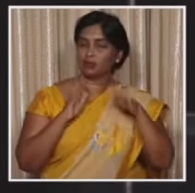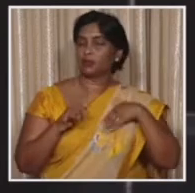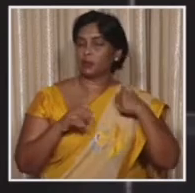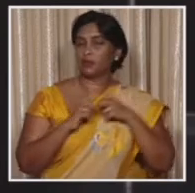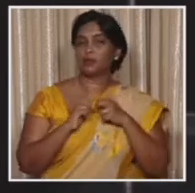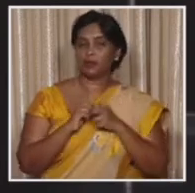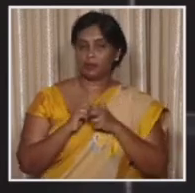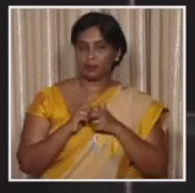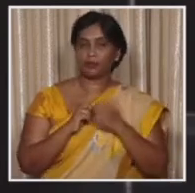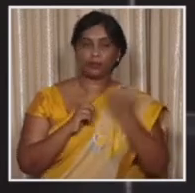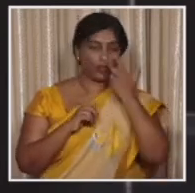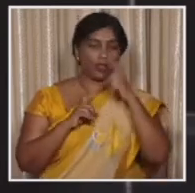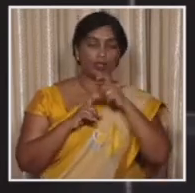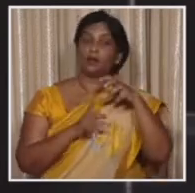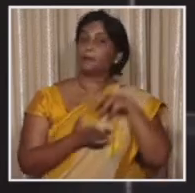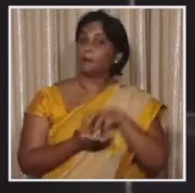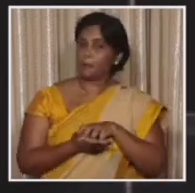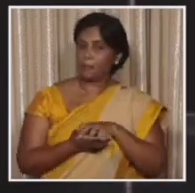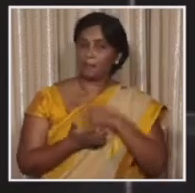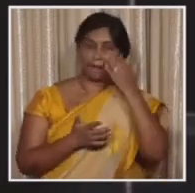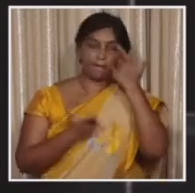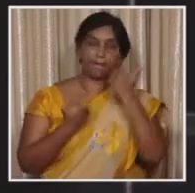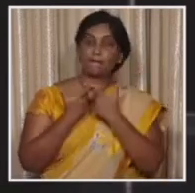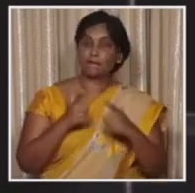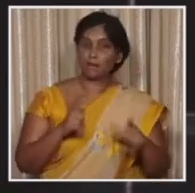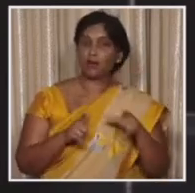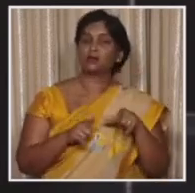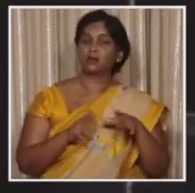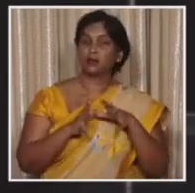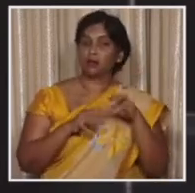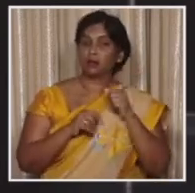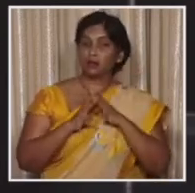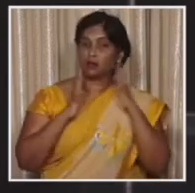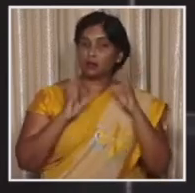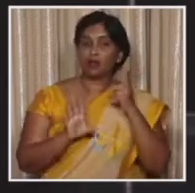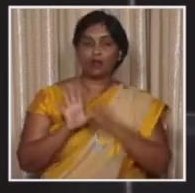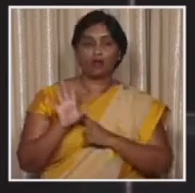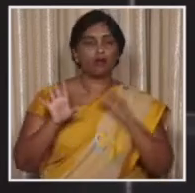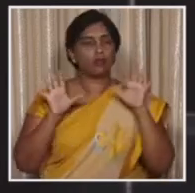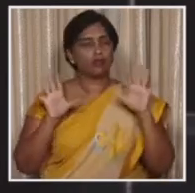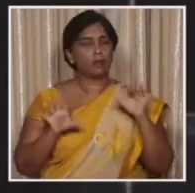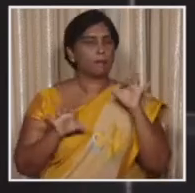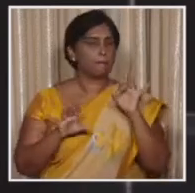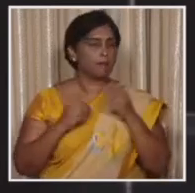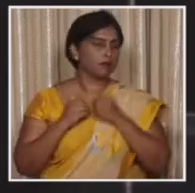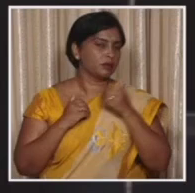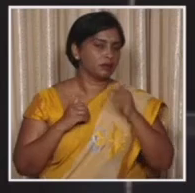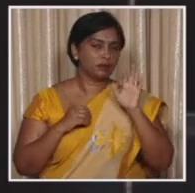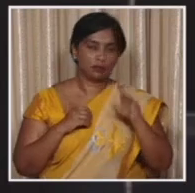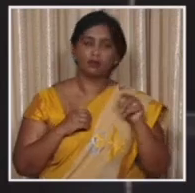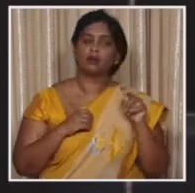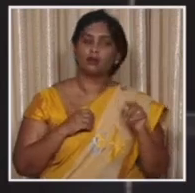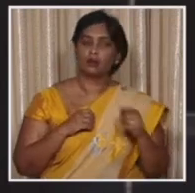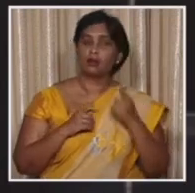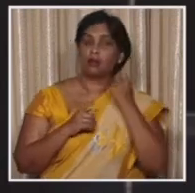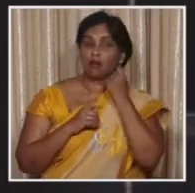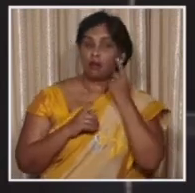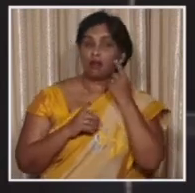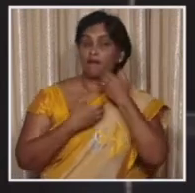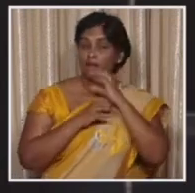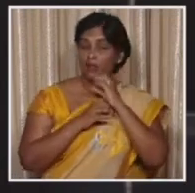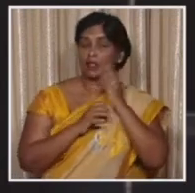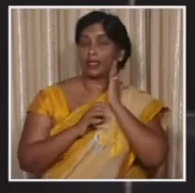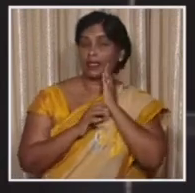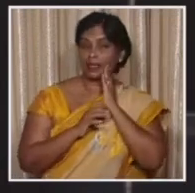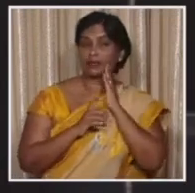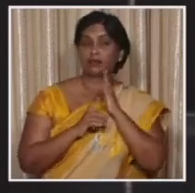මෙය. කළුතර දිස්ත්‍රික්කයේ ද්‍රවිඩ මාධ්‍ය පාසල් බොහොමයක වසර 10-15 පමණ කාලයක් තිස්සේ ගණිතය, විද්‍යාව,